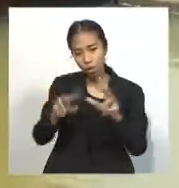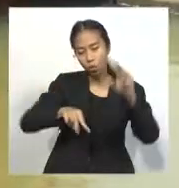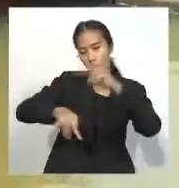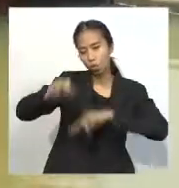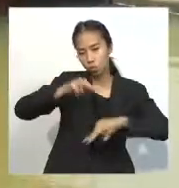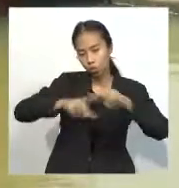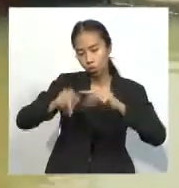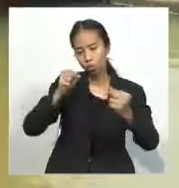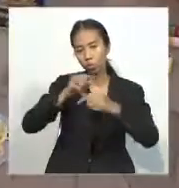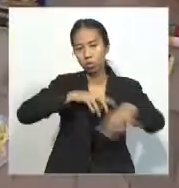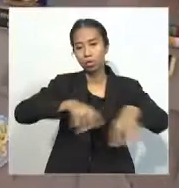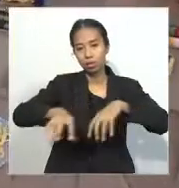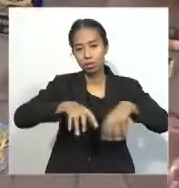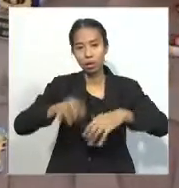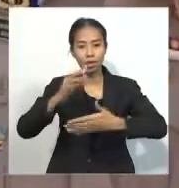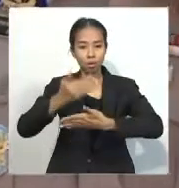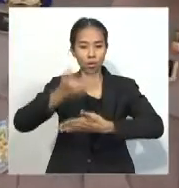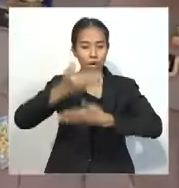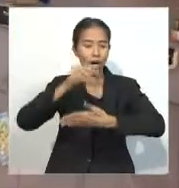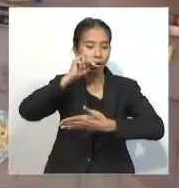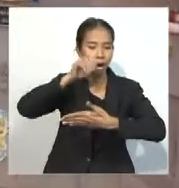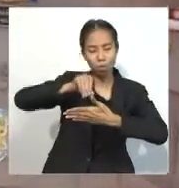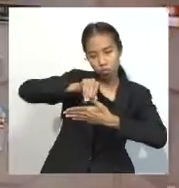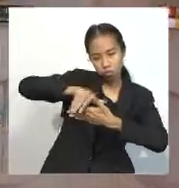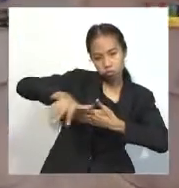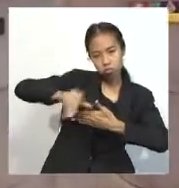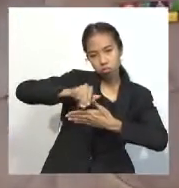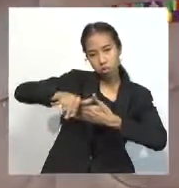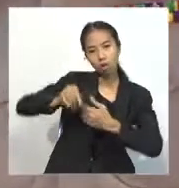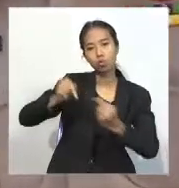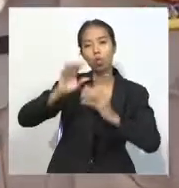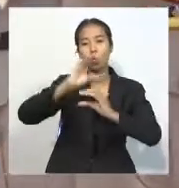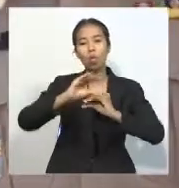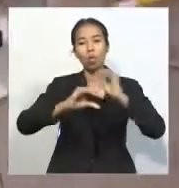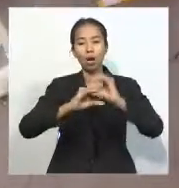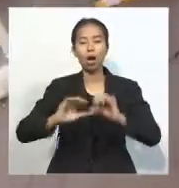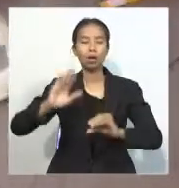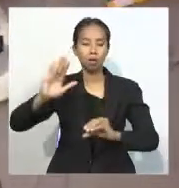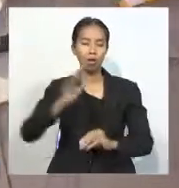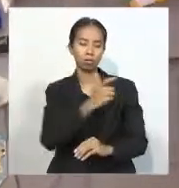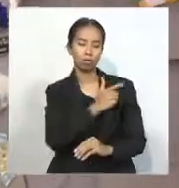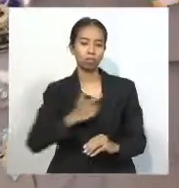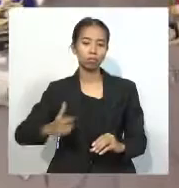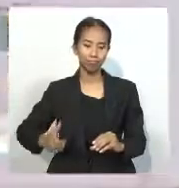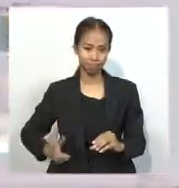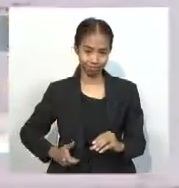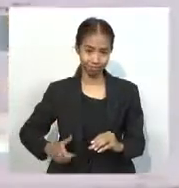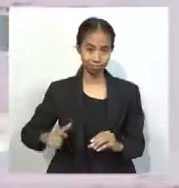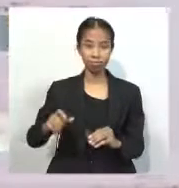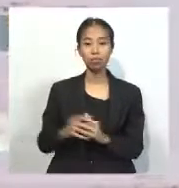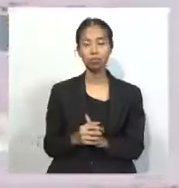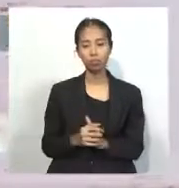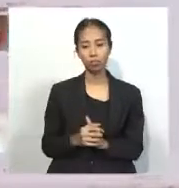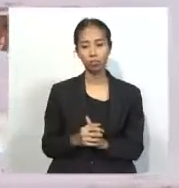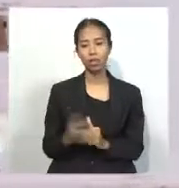จเยี่ยมการบริหารจัดการการระบายน้ำคลองลัดโพอันเนื่องมาจากพระราชดำริณโครงการประตูระบายน้ำคลองลัดโพอันเนื่องมาจาก